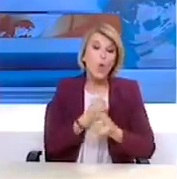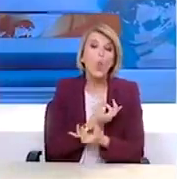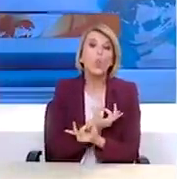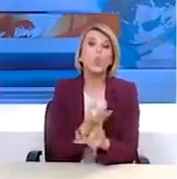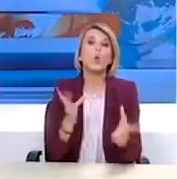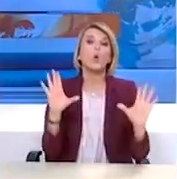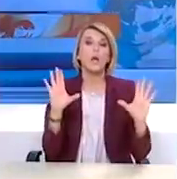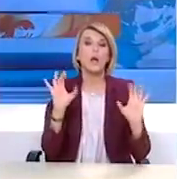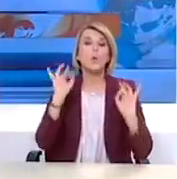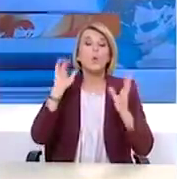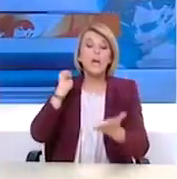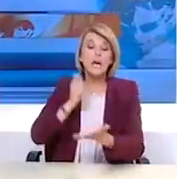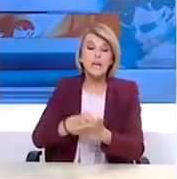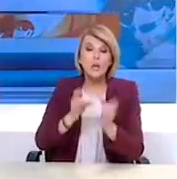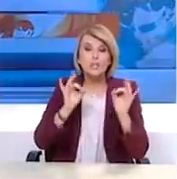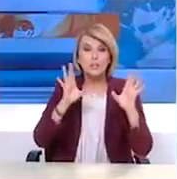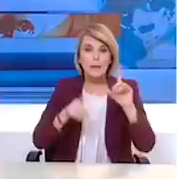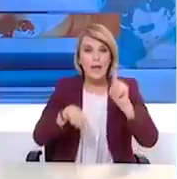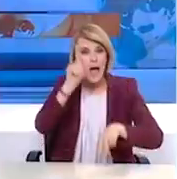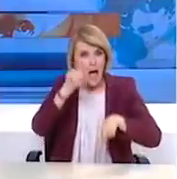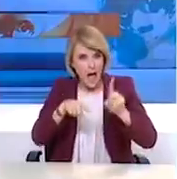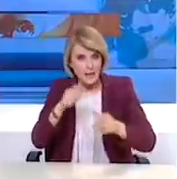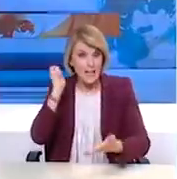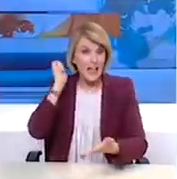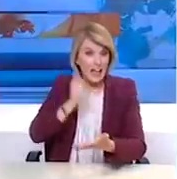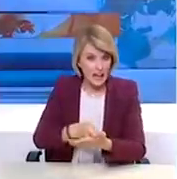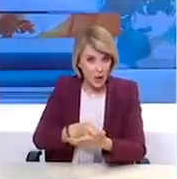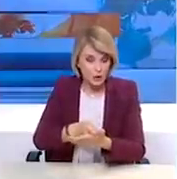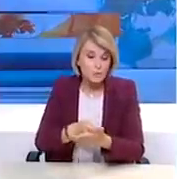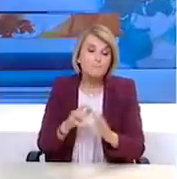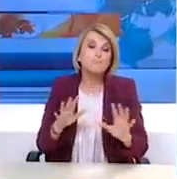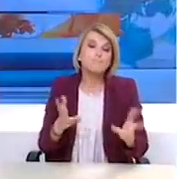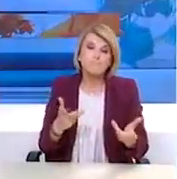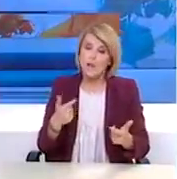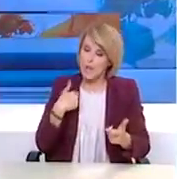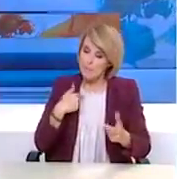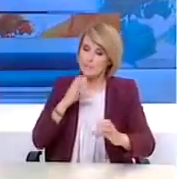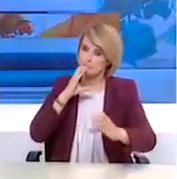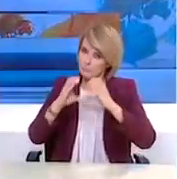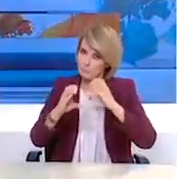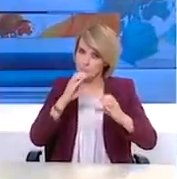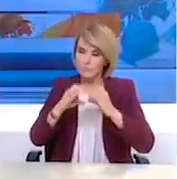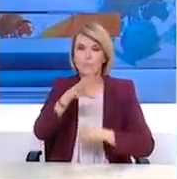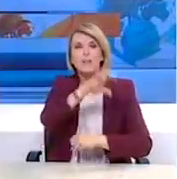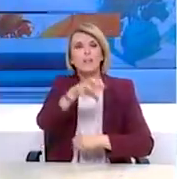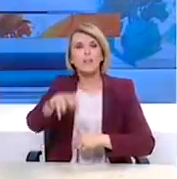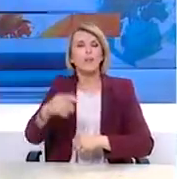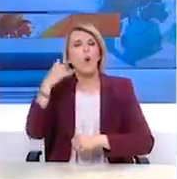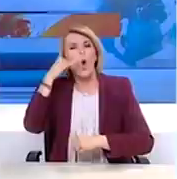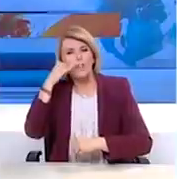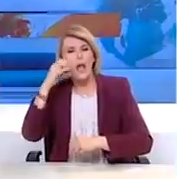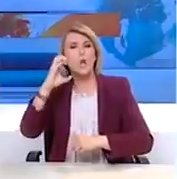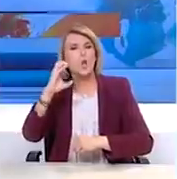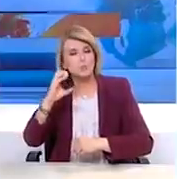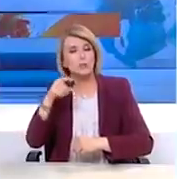χρέωση. Σε κάποιες περιπτώσεις που υπήρξαν χρεώσεις μέχρι σήμερα, σημειώνεται ότι κατόπιν συνεννόησης με τους τηλεπικοινωνιακούς παρόχους, οι